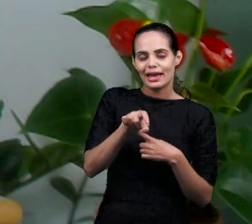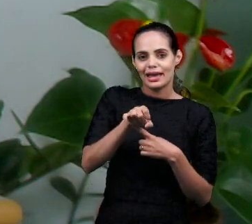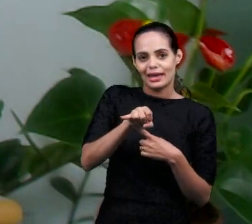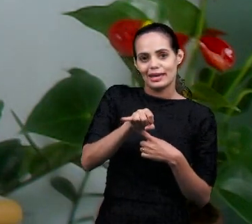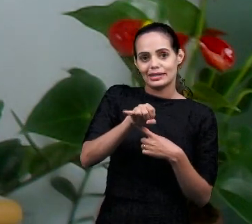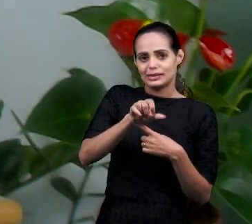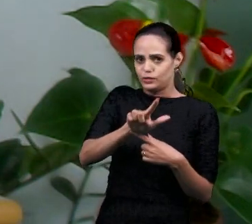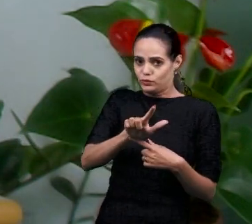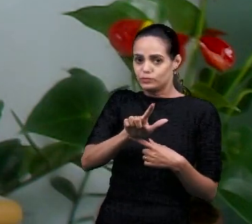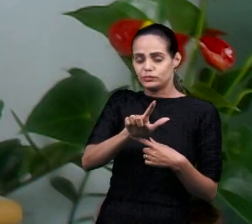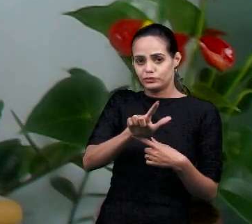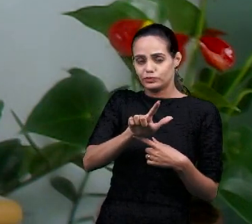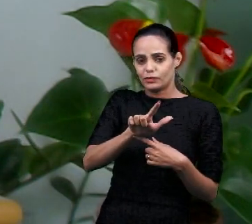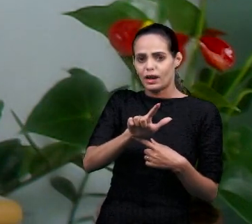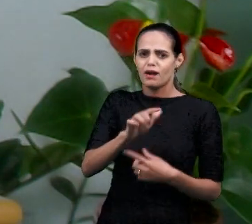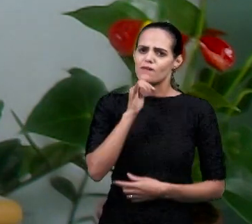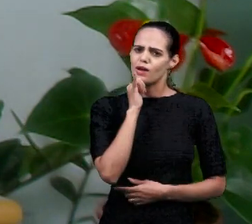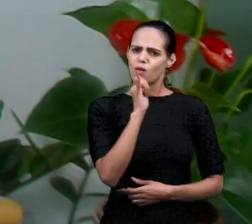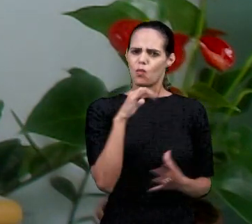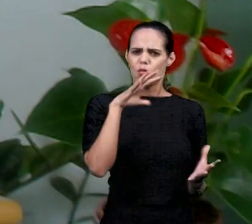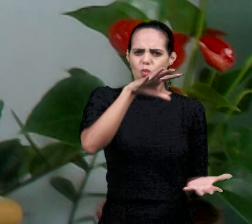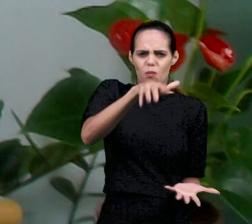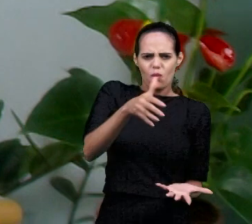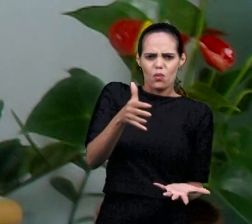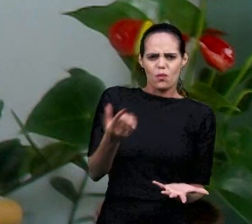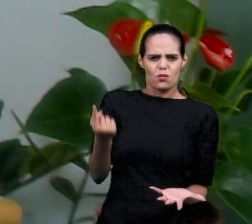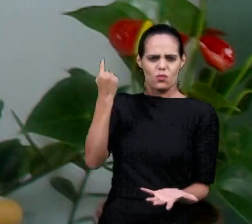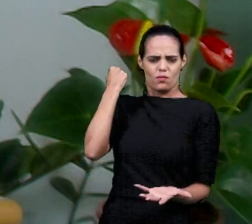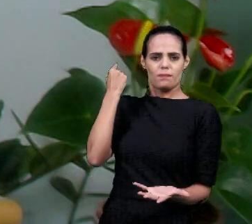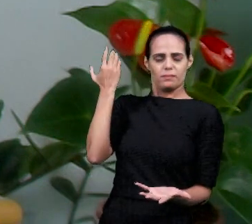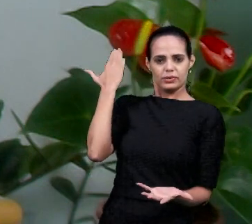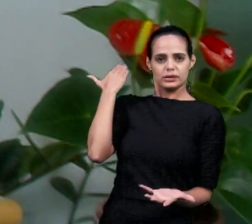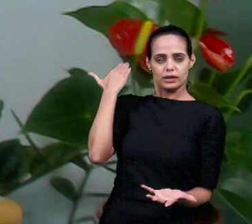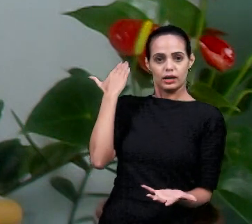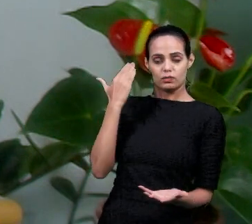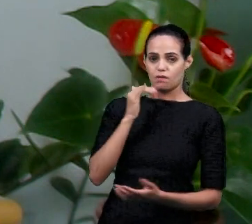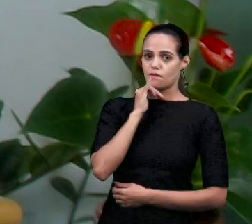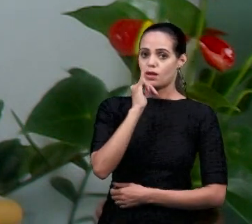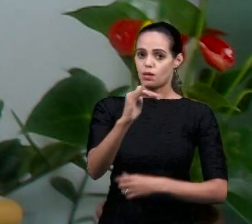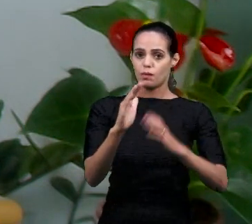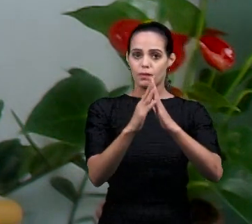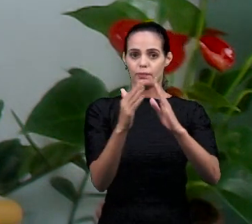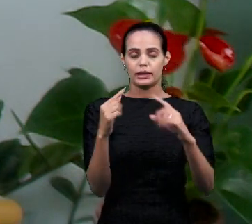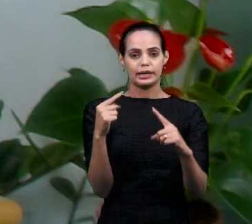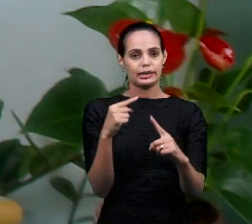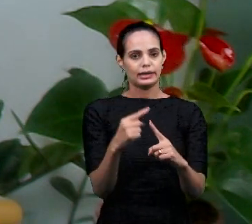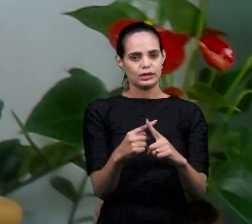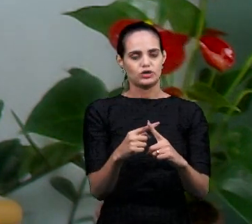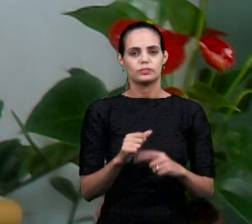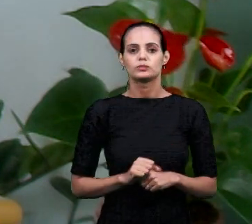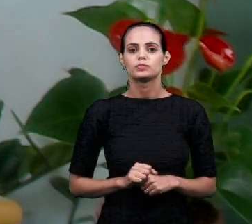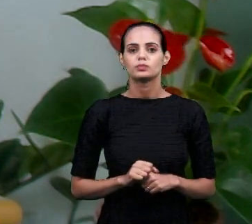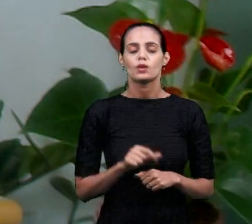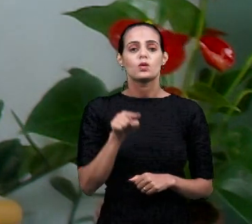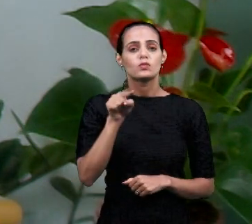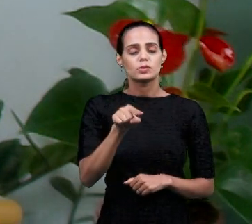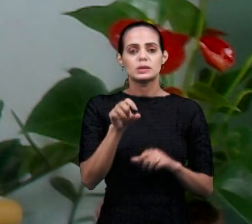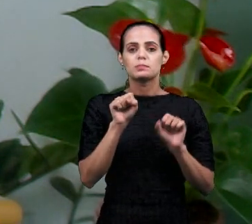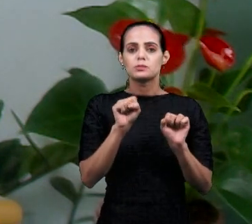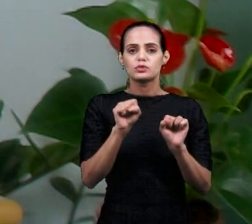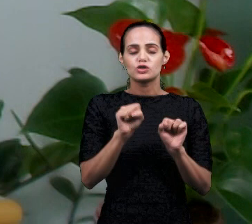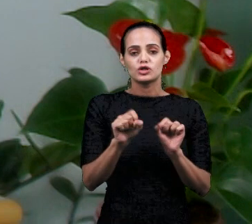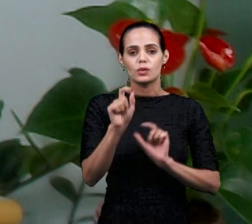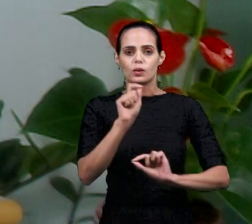apporté vers le monde de cette époque une sortie que l'Église donnait en disant le suivant: vous pouvez voir